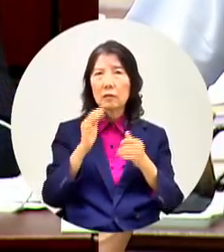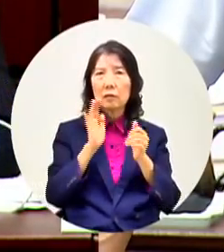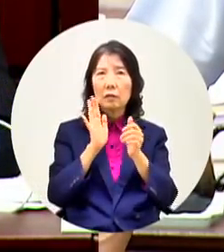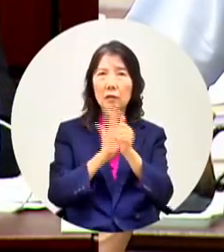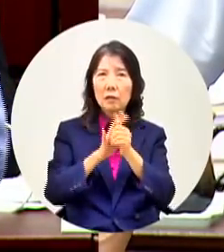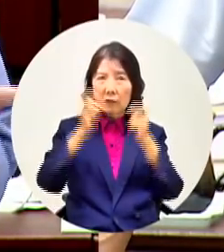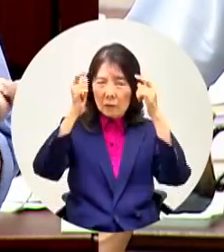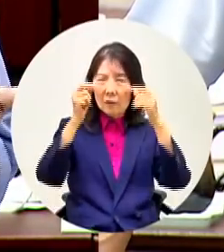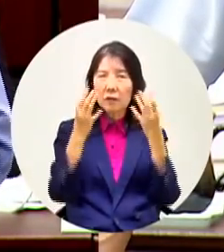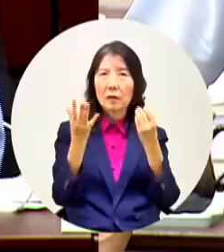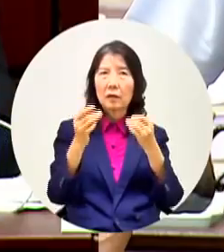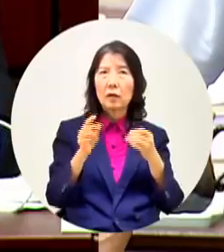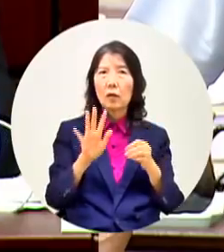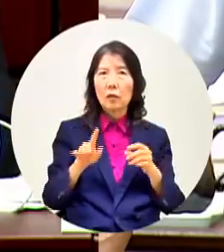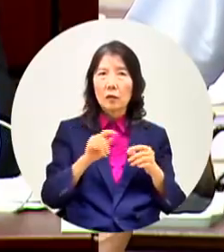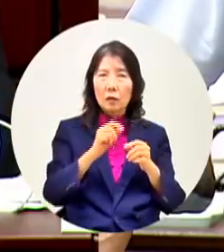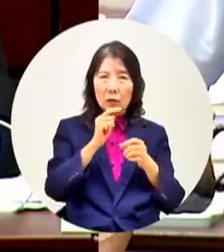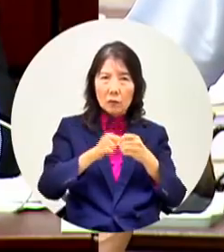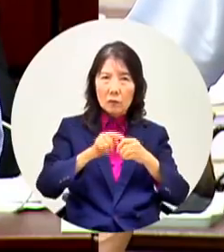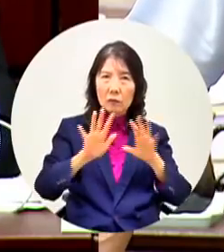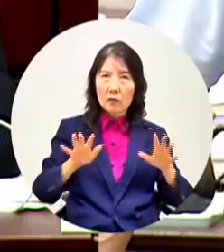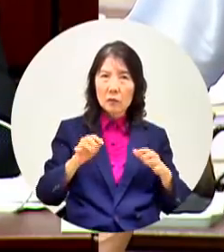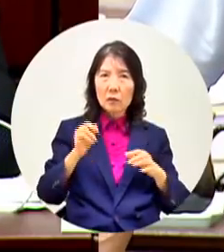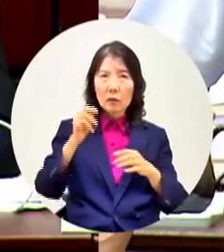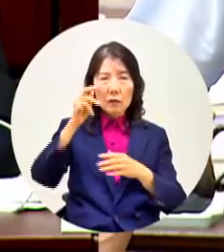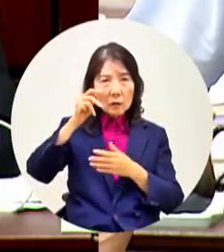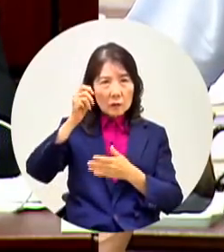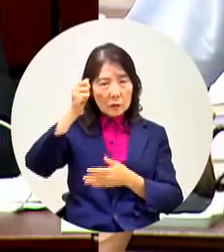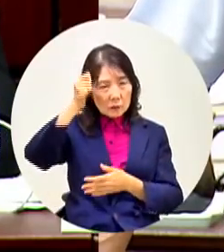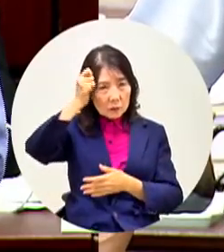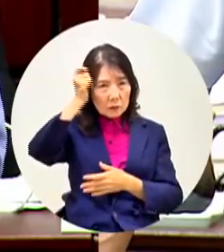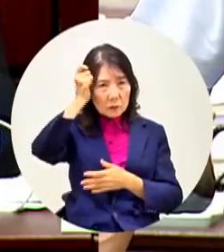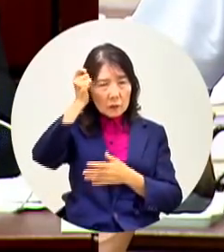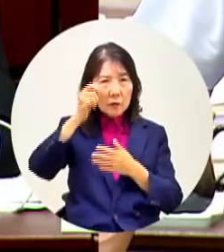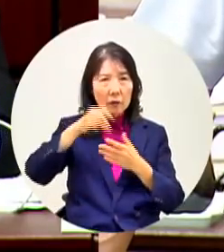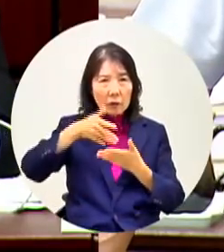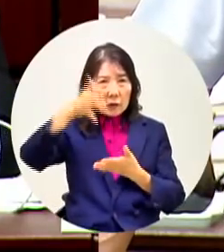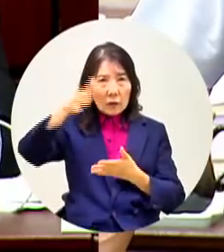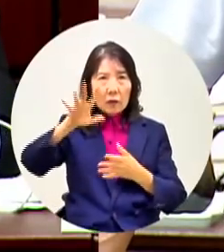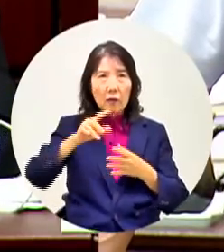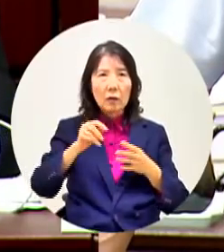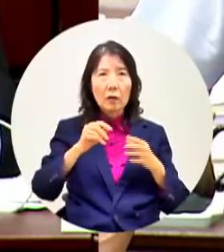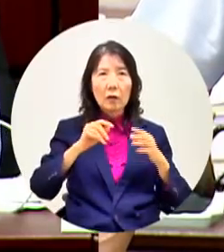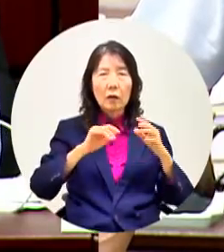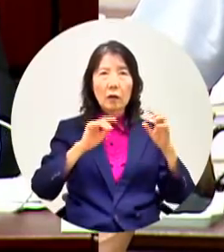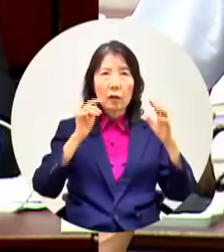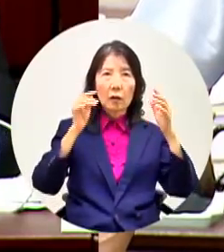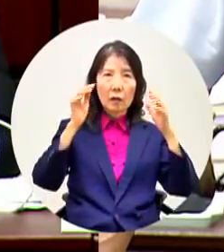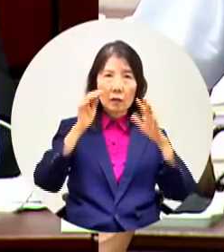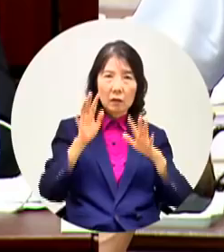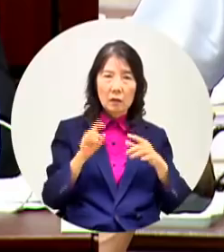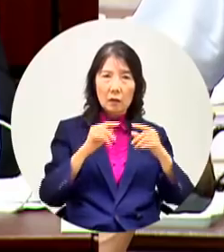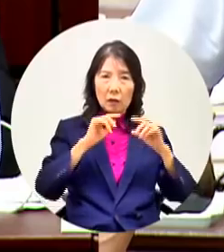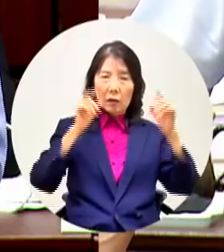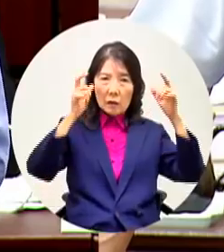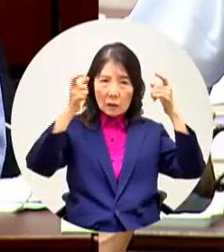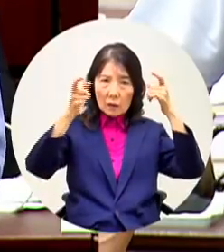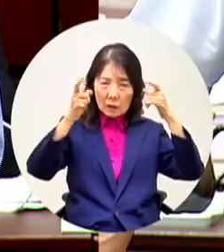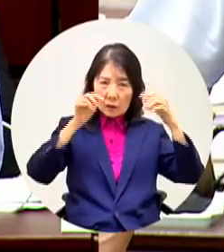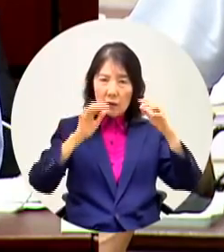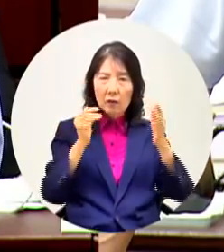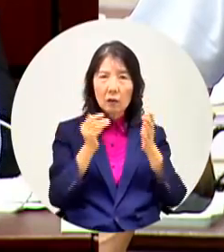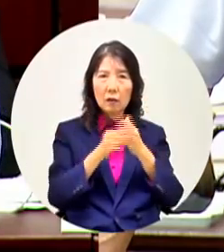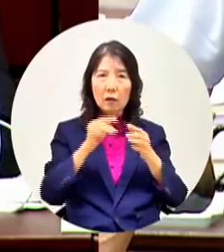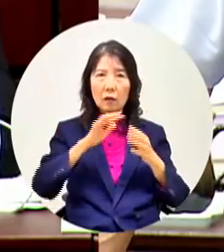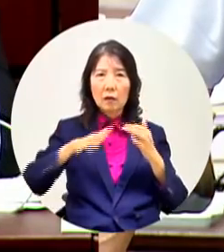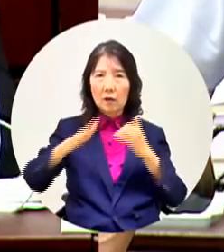告一下。我们现在住房，饭店的住房，从春节一直都是全台湾第一名。第二，观